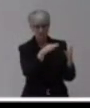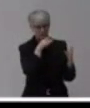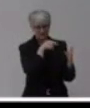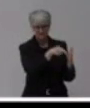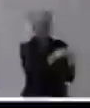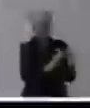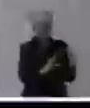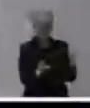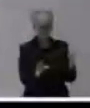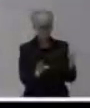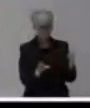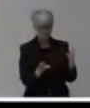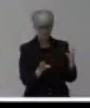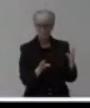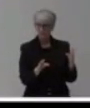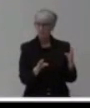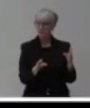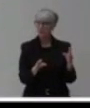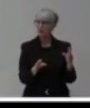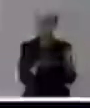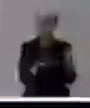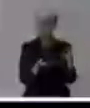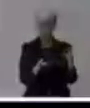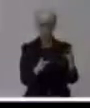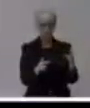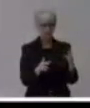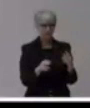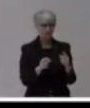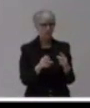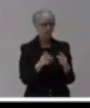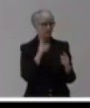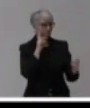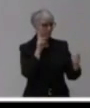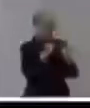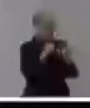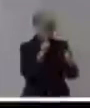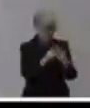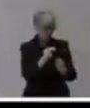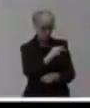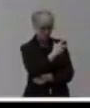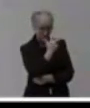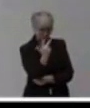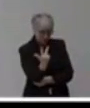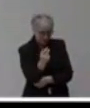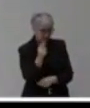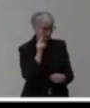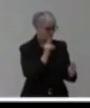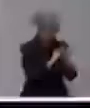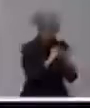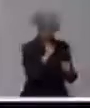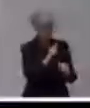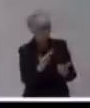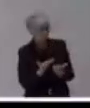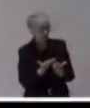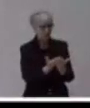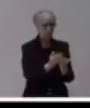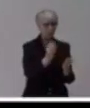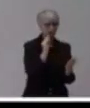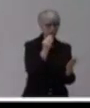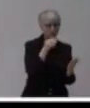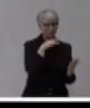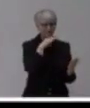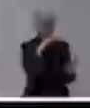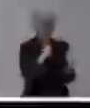anziani. Questi sono dei percorsi di 3 incontri ciascuno per aiutare giovani